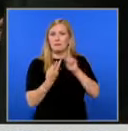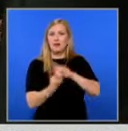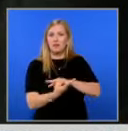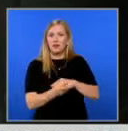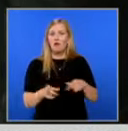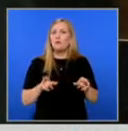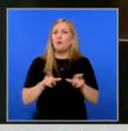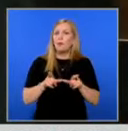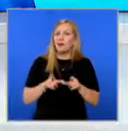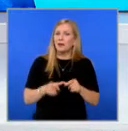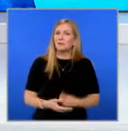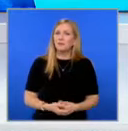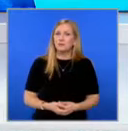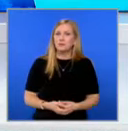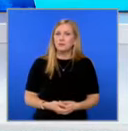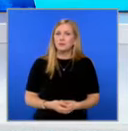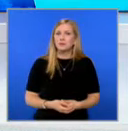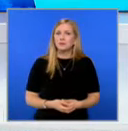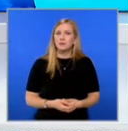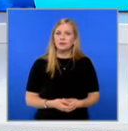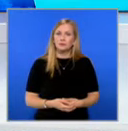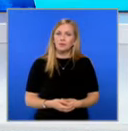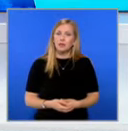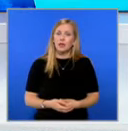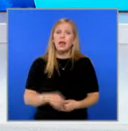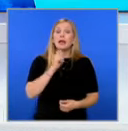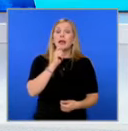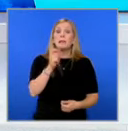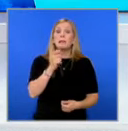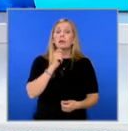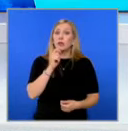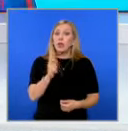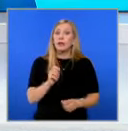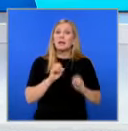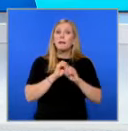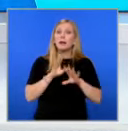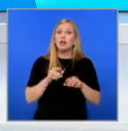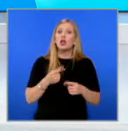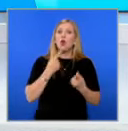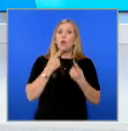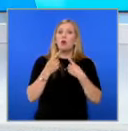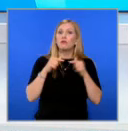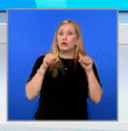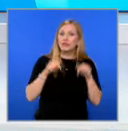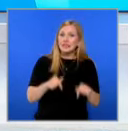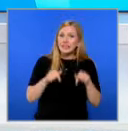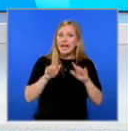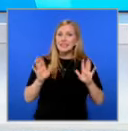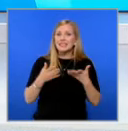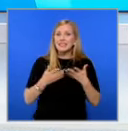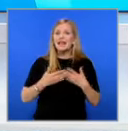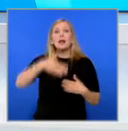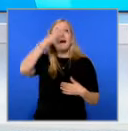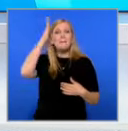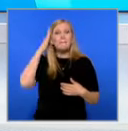в мумия репортерът на предаването на бнт говори сега на найденова стана